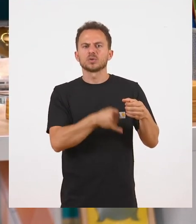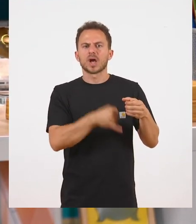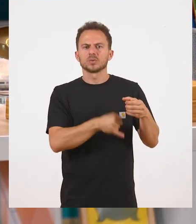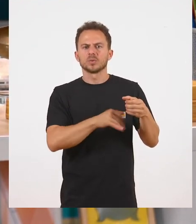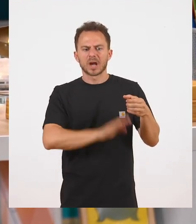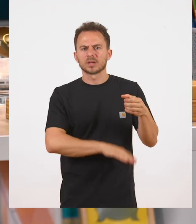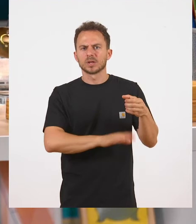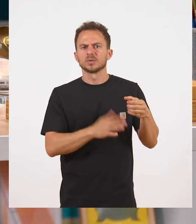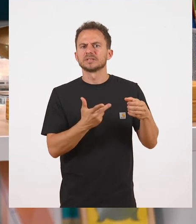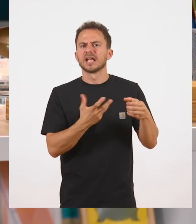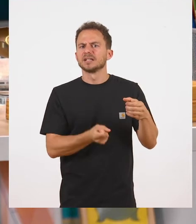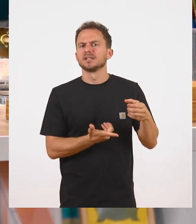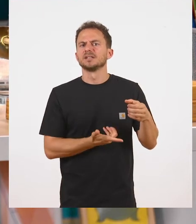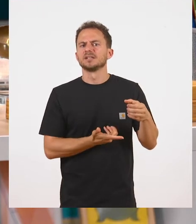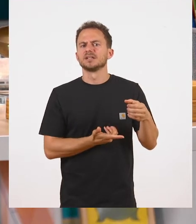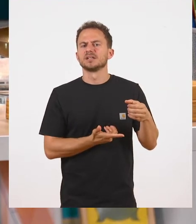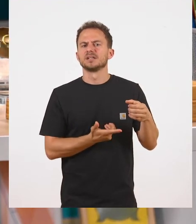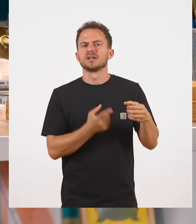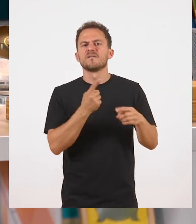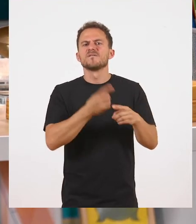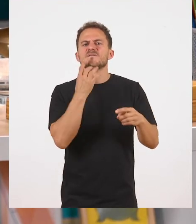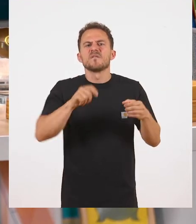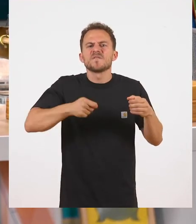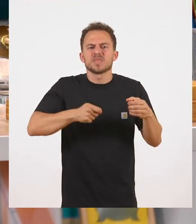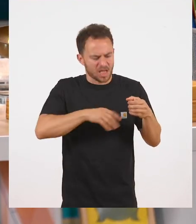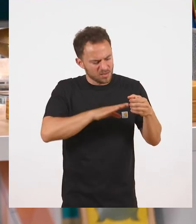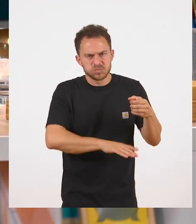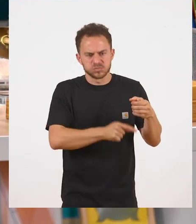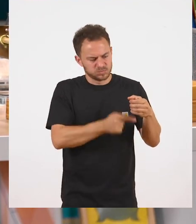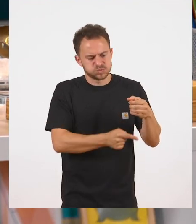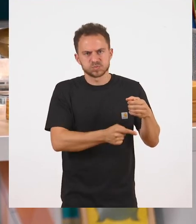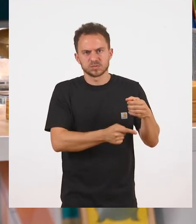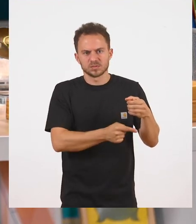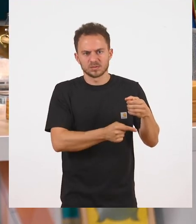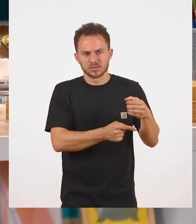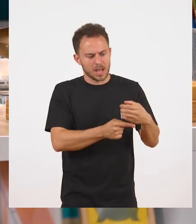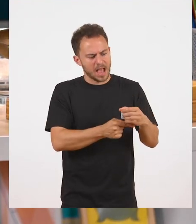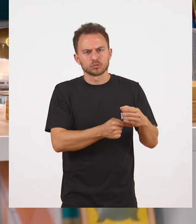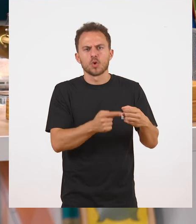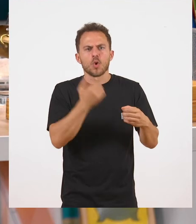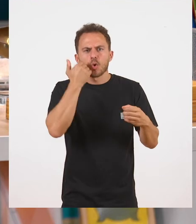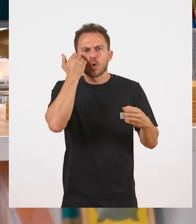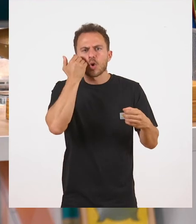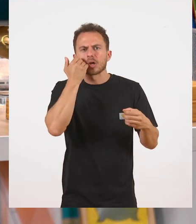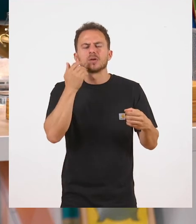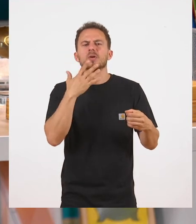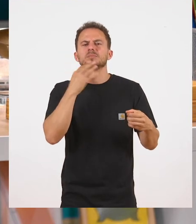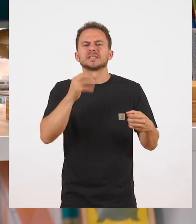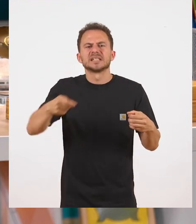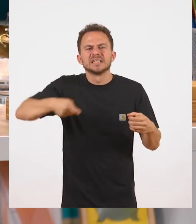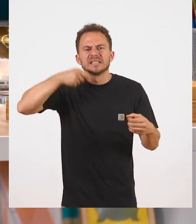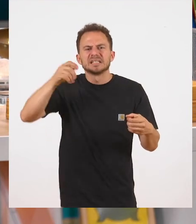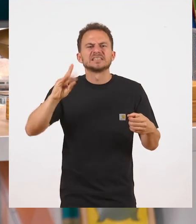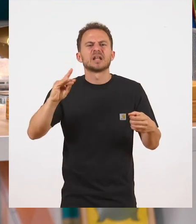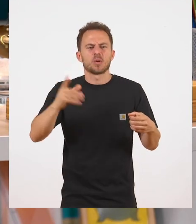στερεά, μάλλον στο κάτω-κάτω μέρος έχουμε μία βίδα και έχει ένα παχύρευστο υγρό, μπορείς να βάλεις σιρόπι.